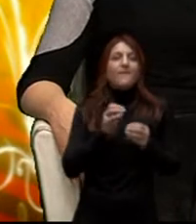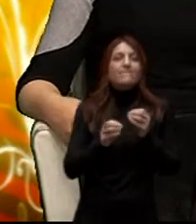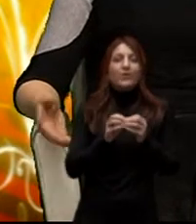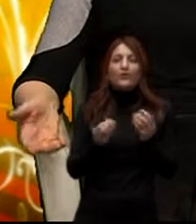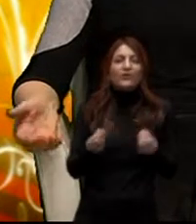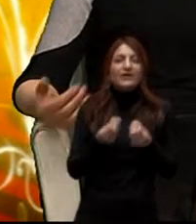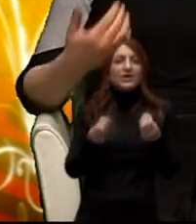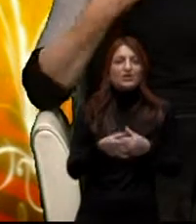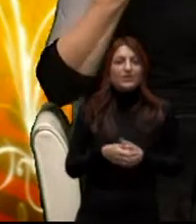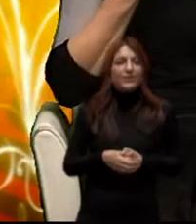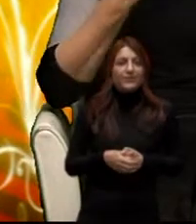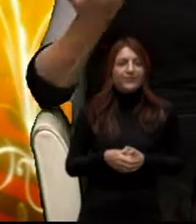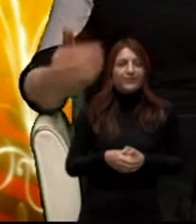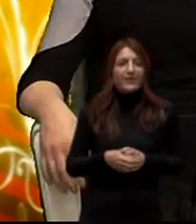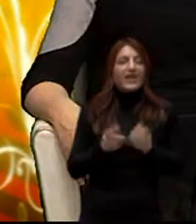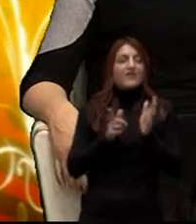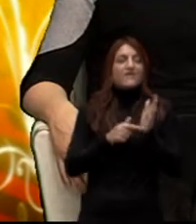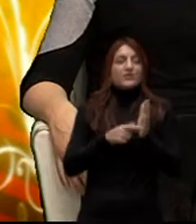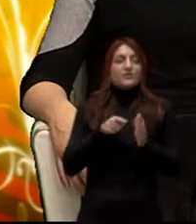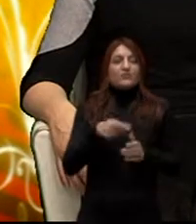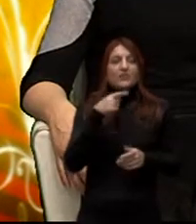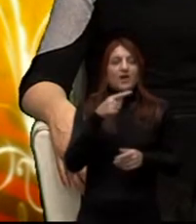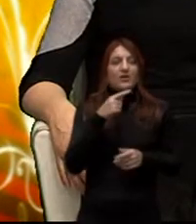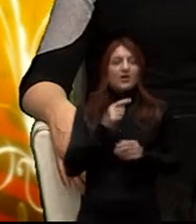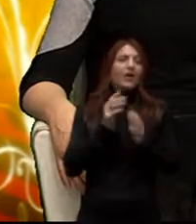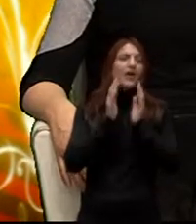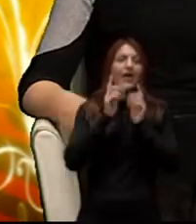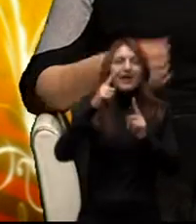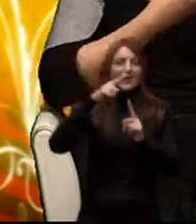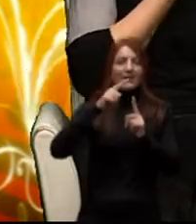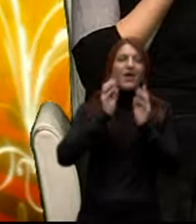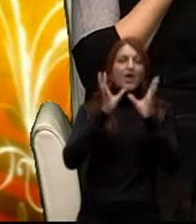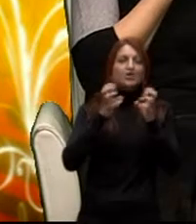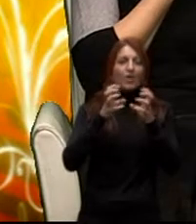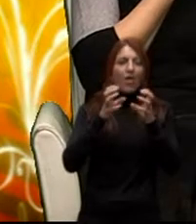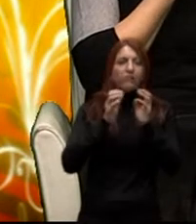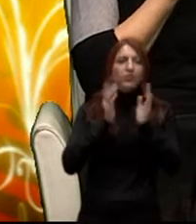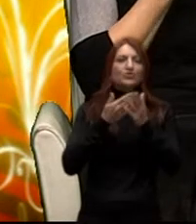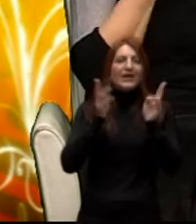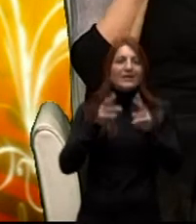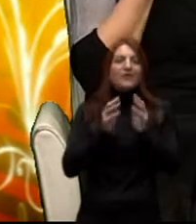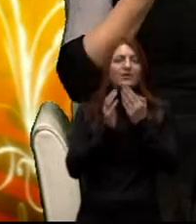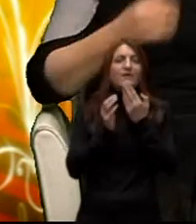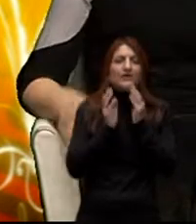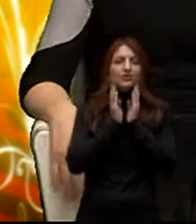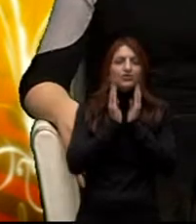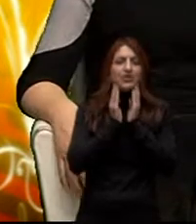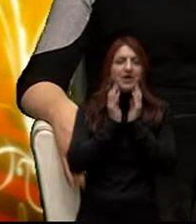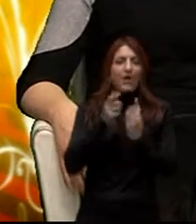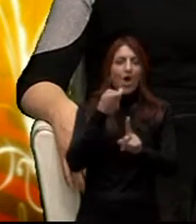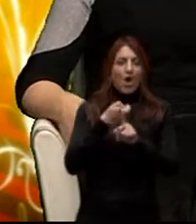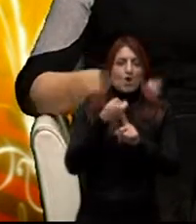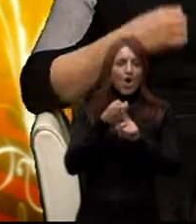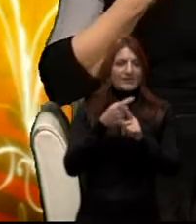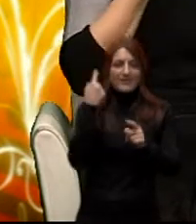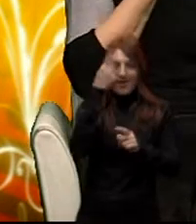kralježnica. Često se spominje temporomandibularni zglob, to je zglob koji između čeljusti i kosti lica